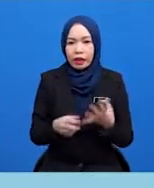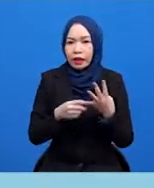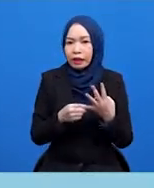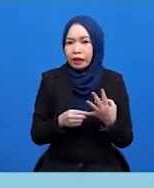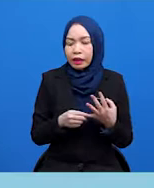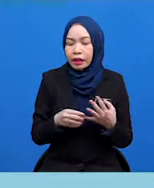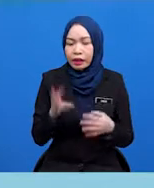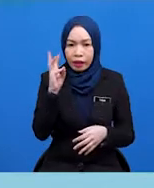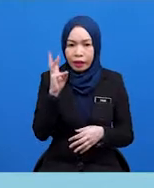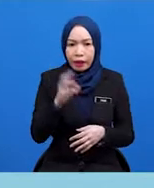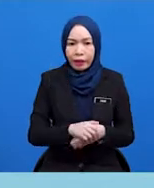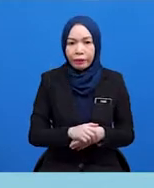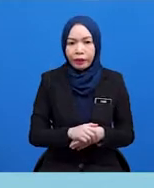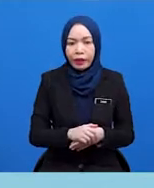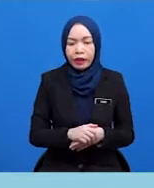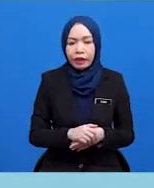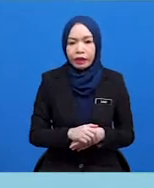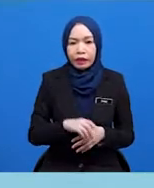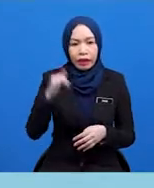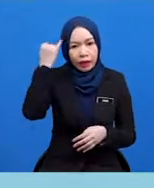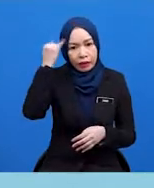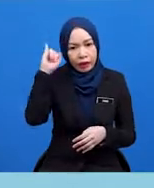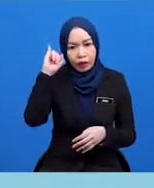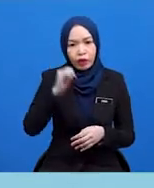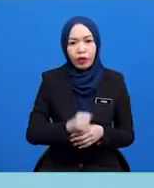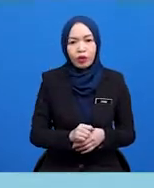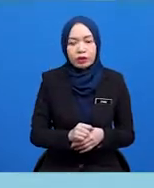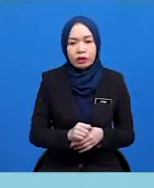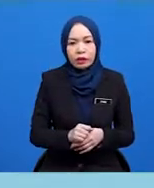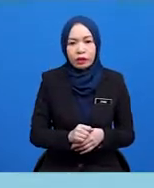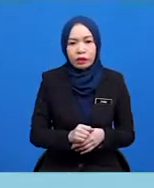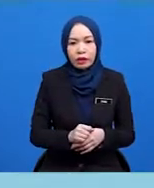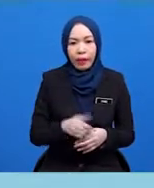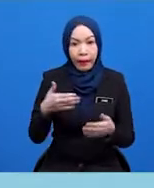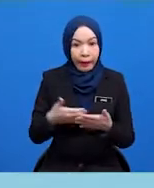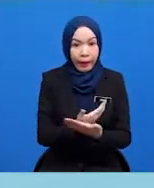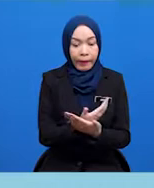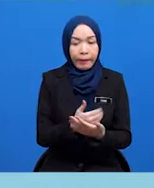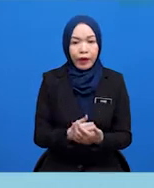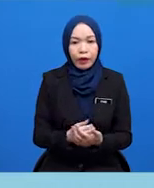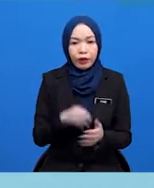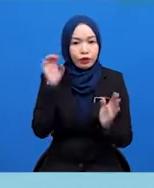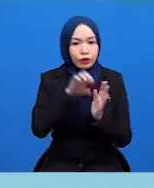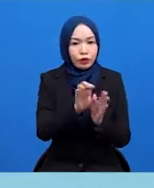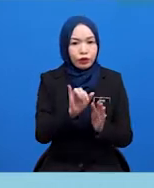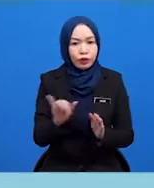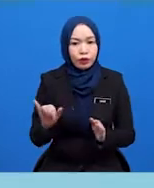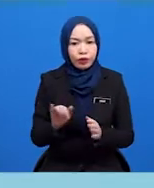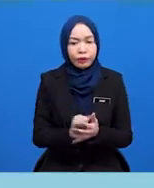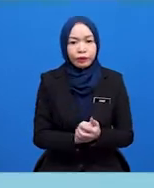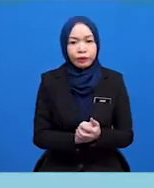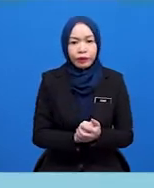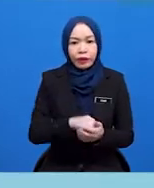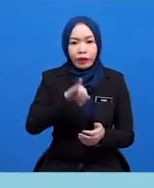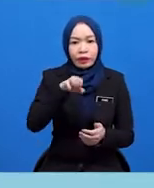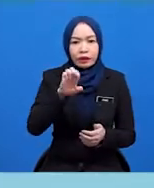teknologi. Pertanian ladang menggunakan teknologi moden seperti jentera, baja kimia dan racun